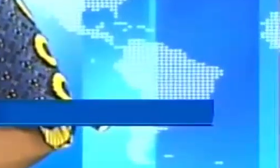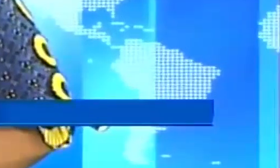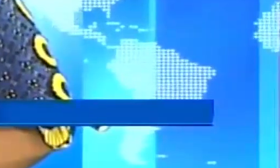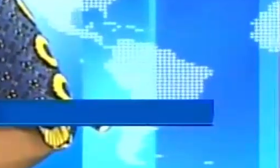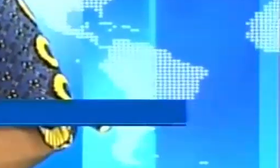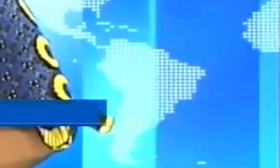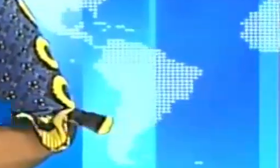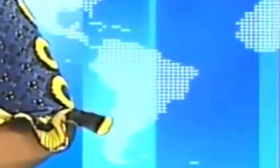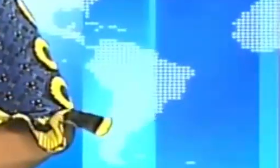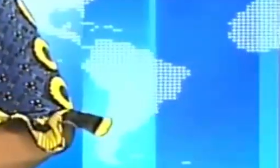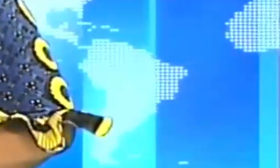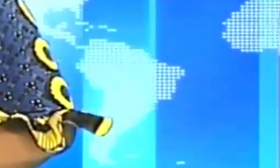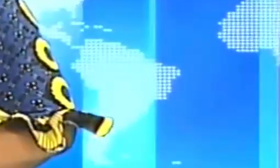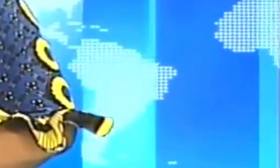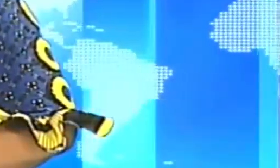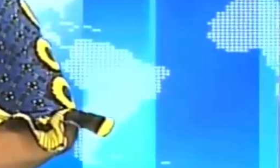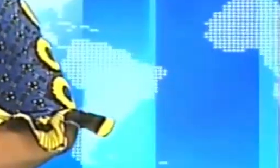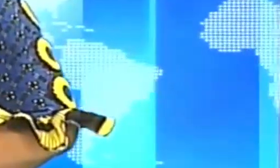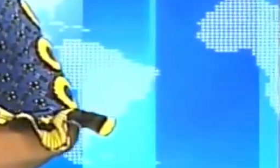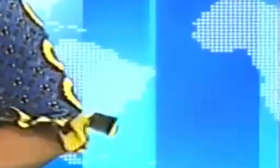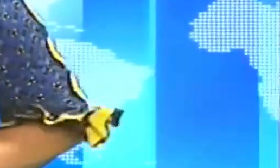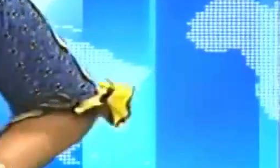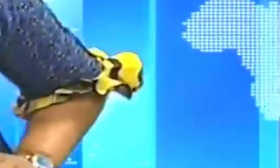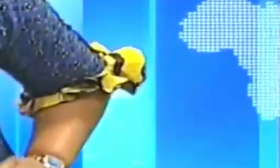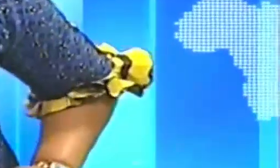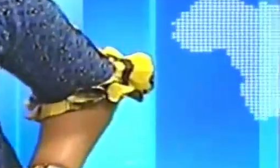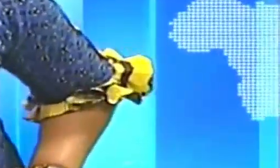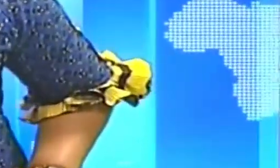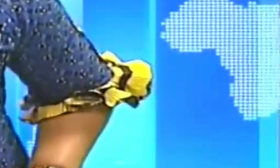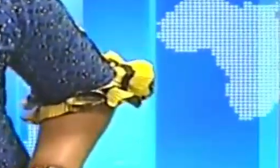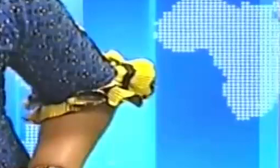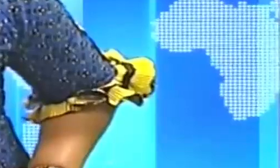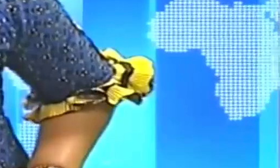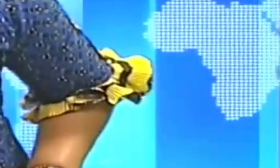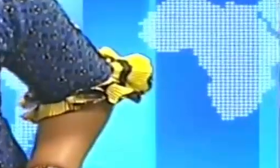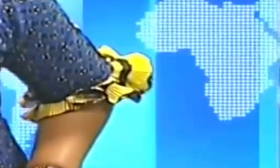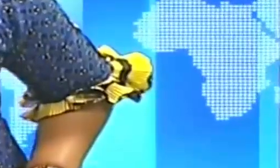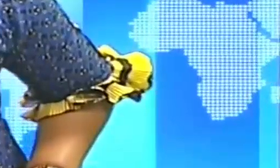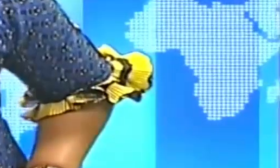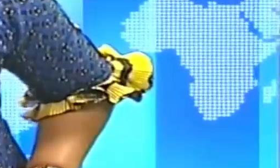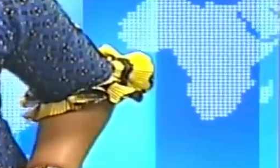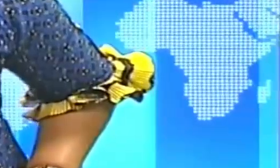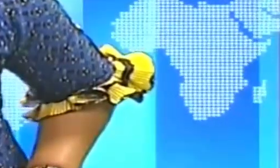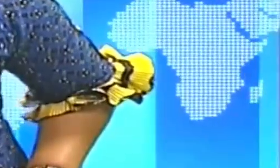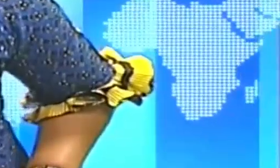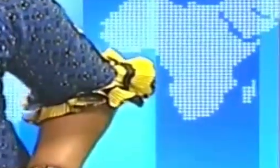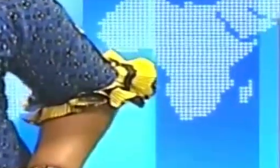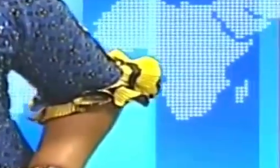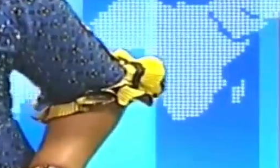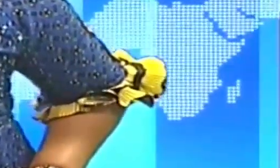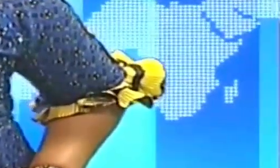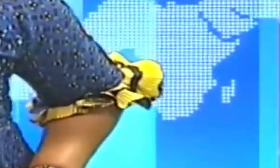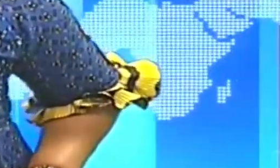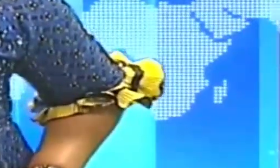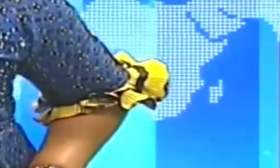tout à l'heure sur satellite. Vous êtes sur la RTNC, l'actualité continue sur nos antennes retrouvées à 23h. José Baïtouambo, grand,